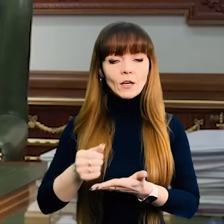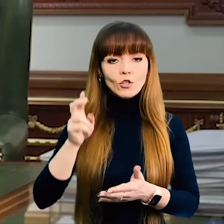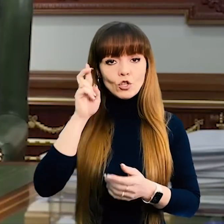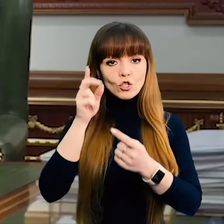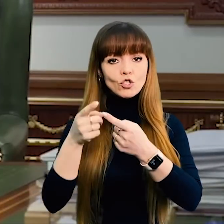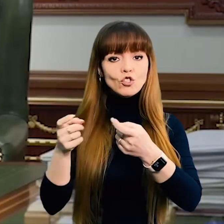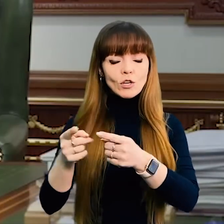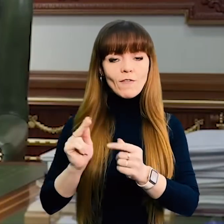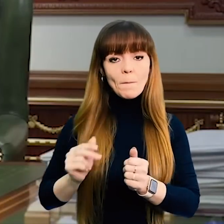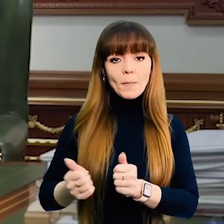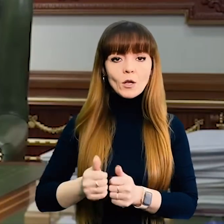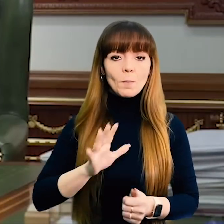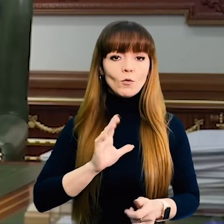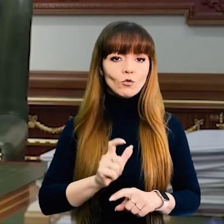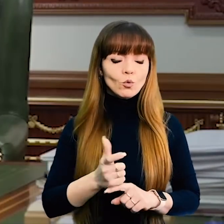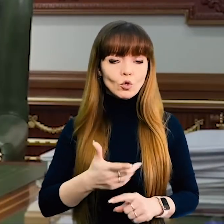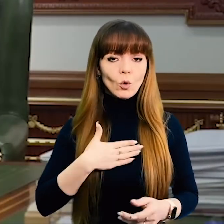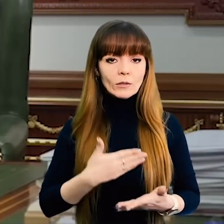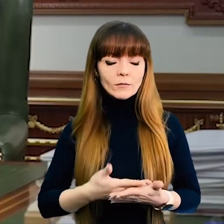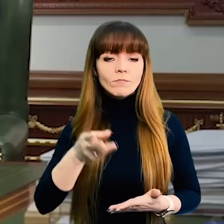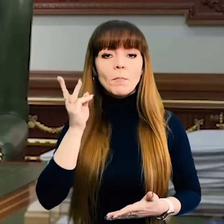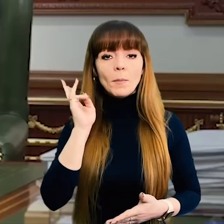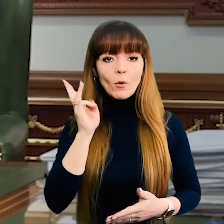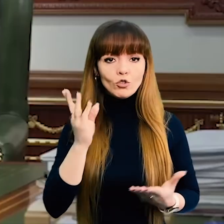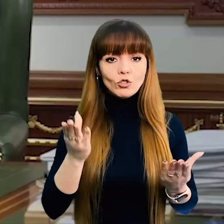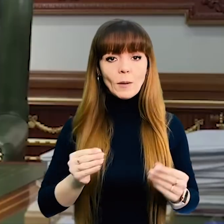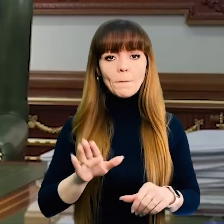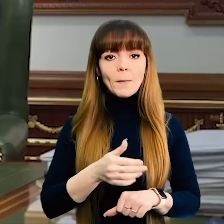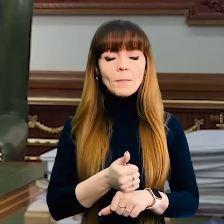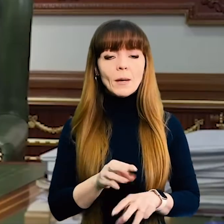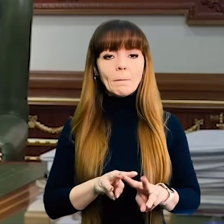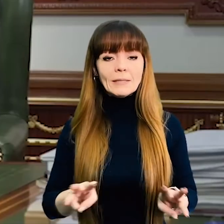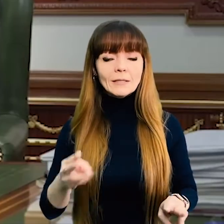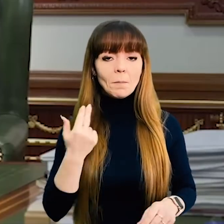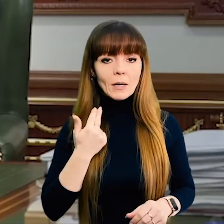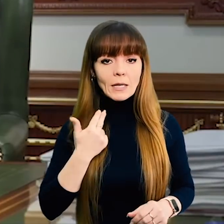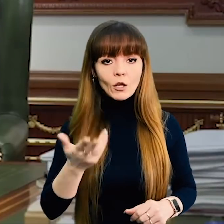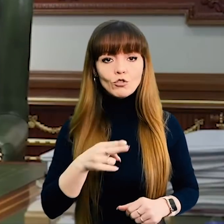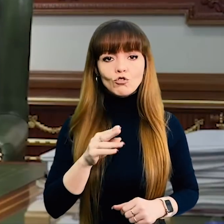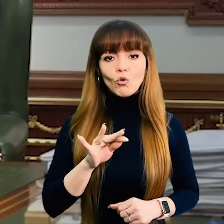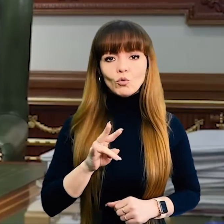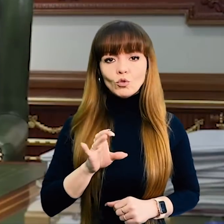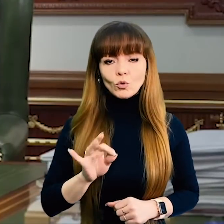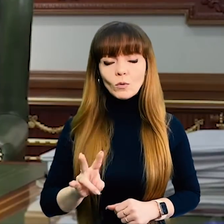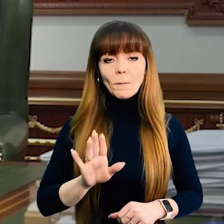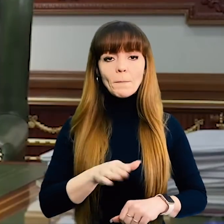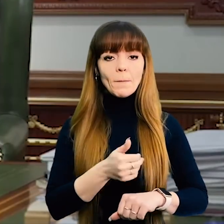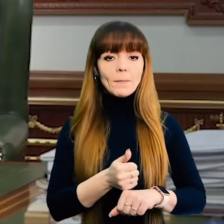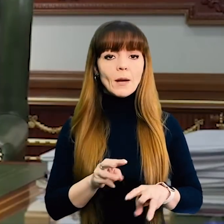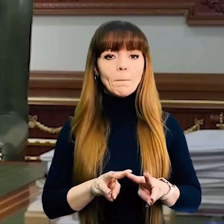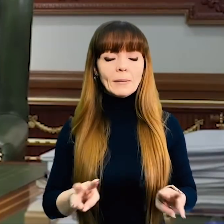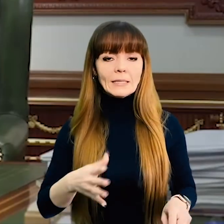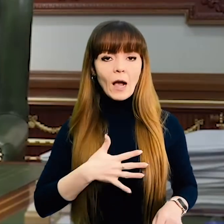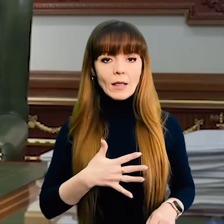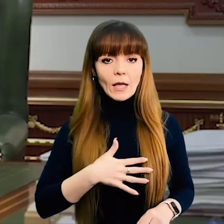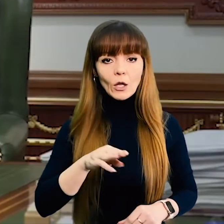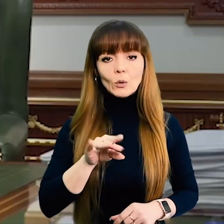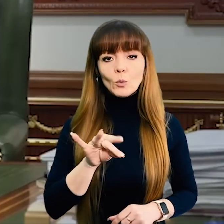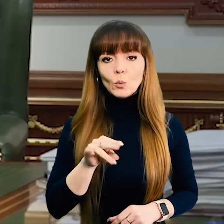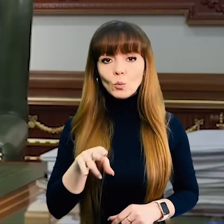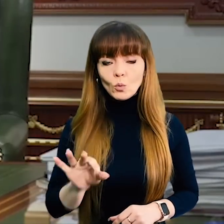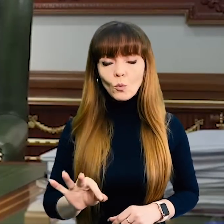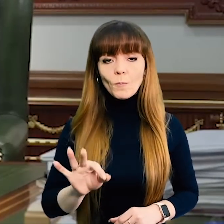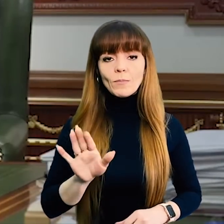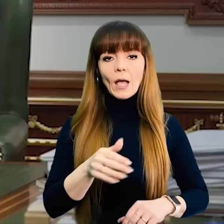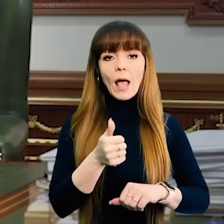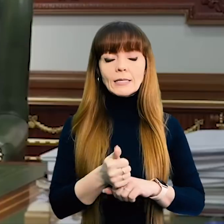лідерами держав-партнерів. Був дуже активний дипломатичний день. Прем'єр-міністр Британії Джонсон, прем'єр-міністр